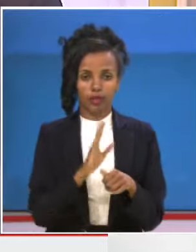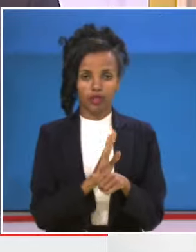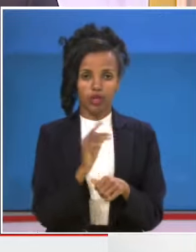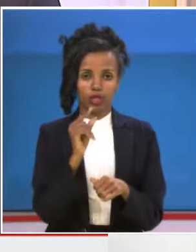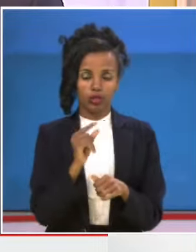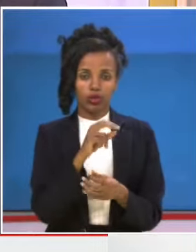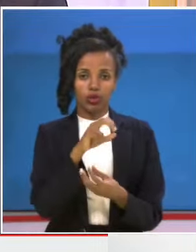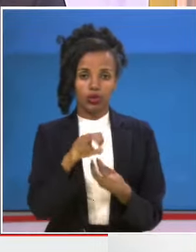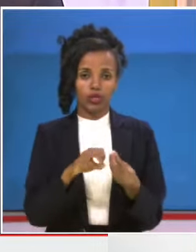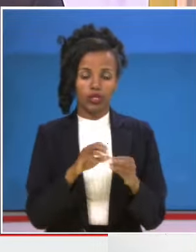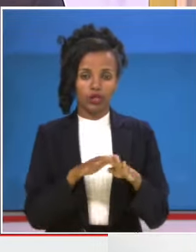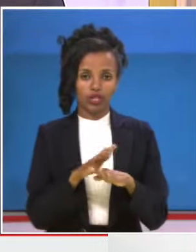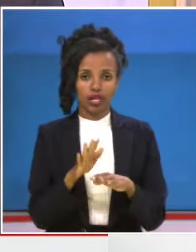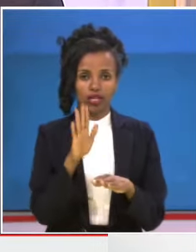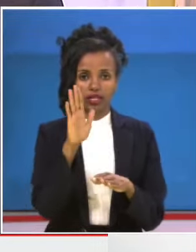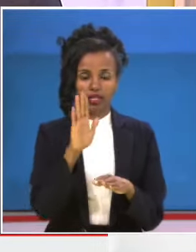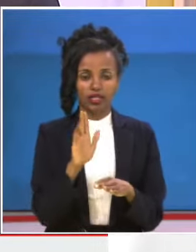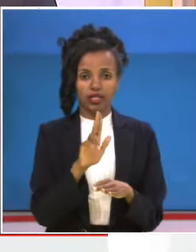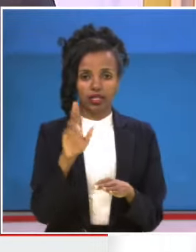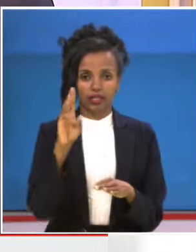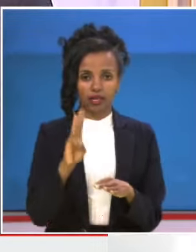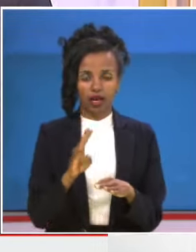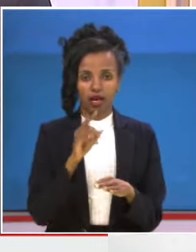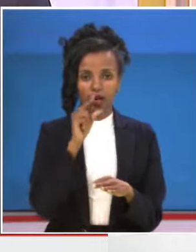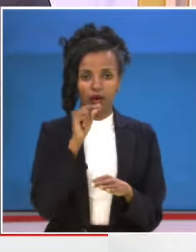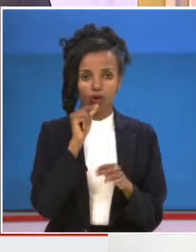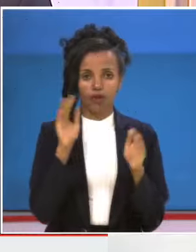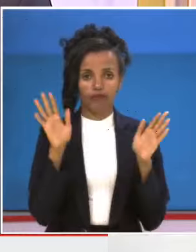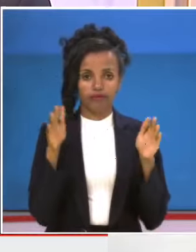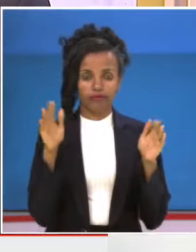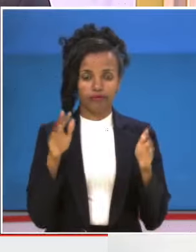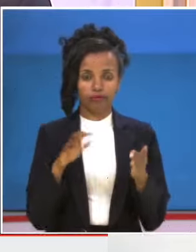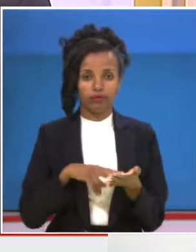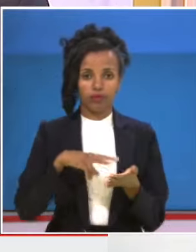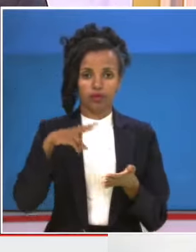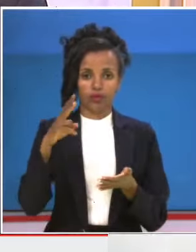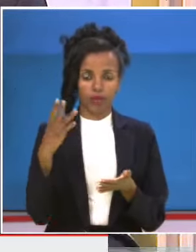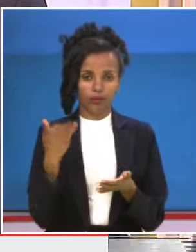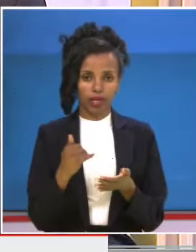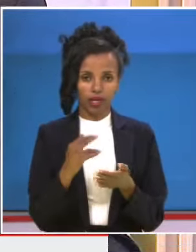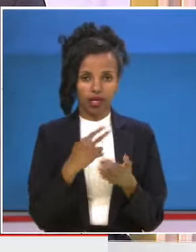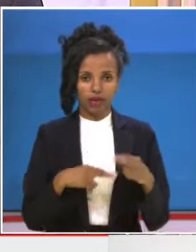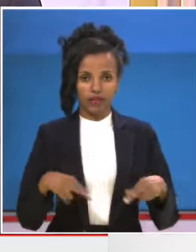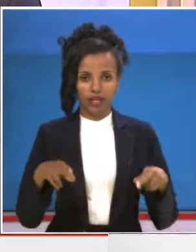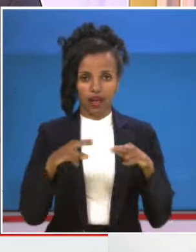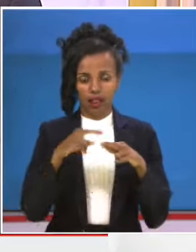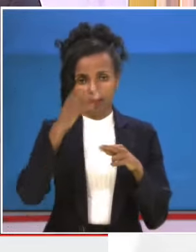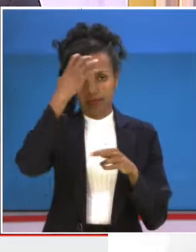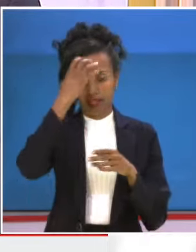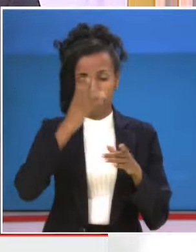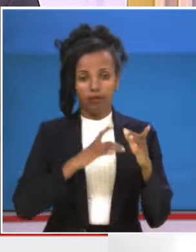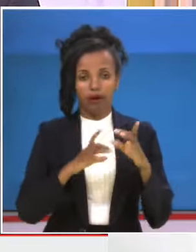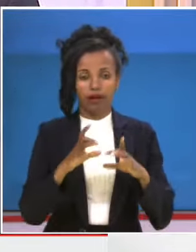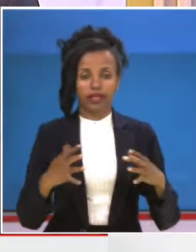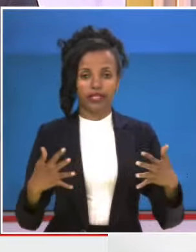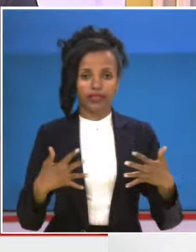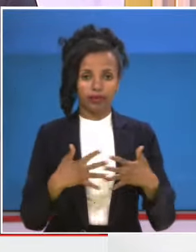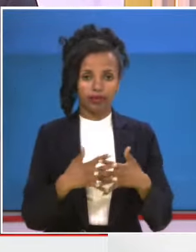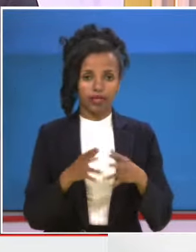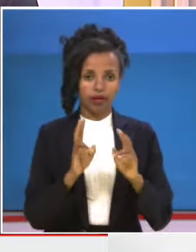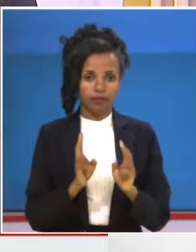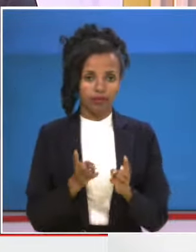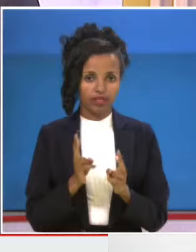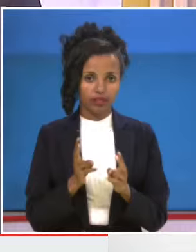ወረዳዎች ላይ የግሪሳ ወፍ ተነስቶ ነበረ። የፌዴራል መንግስቱ ባደረገልን ትብብር